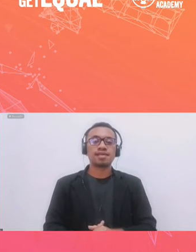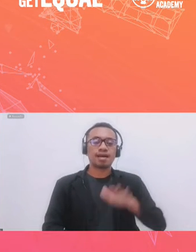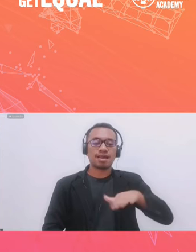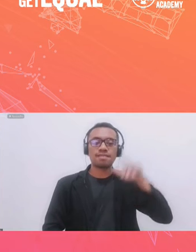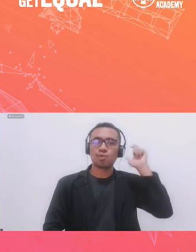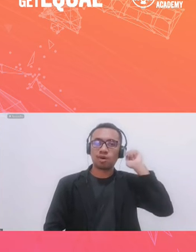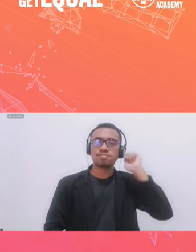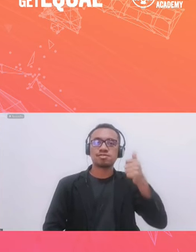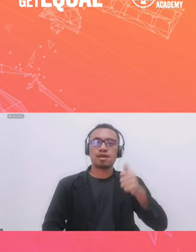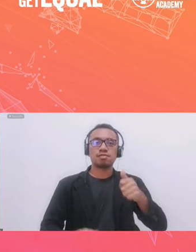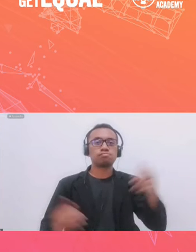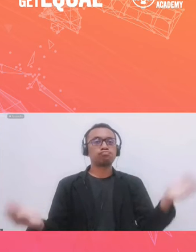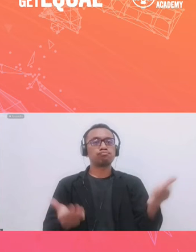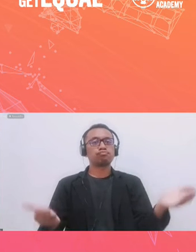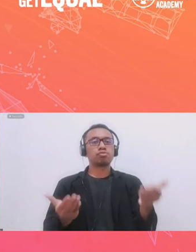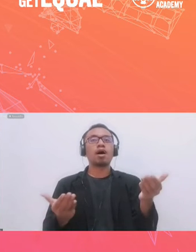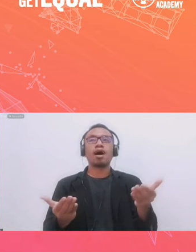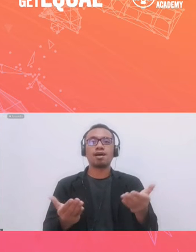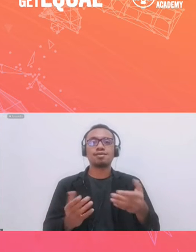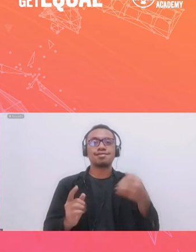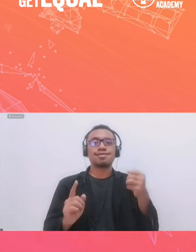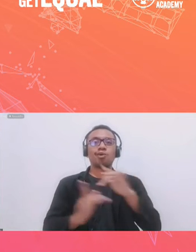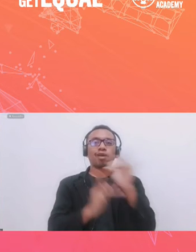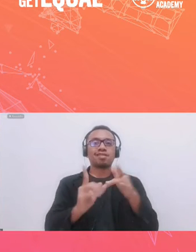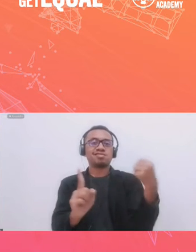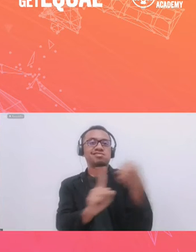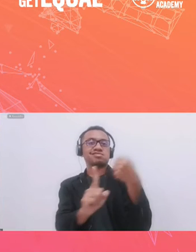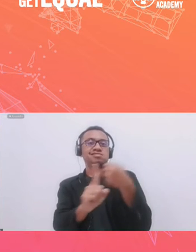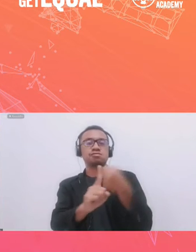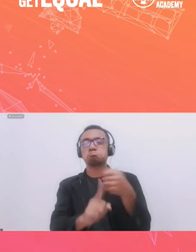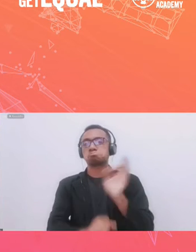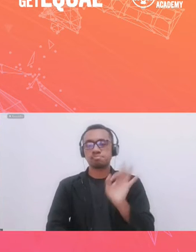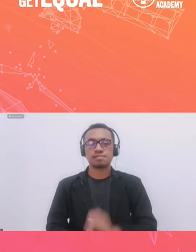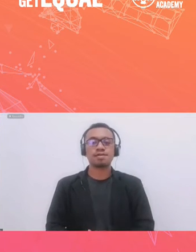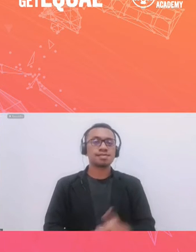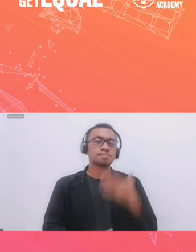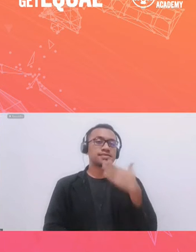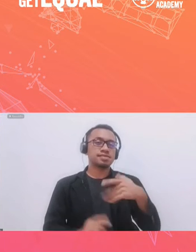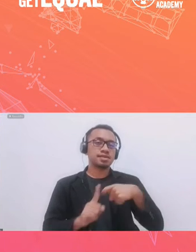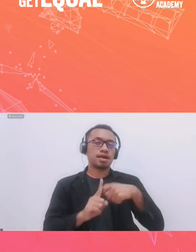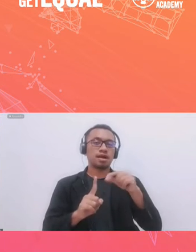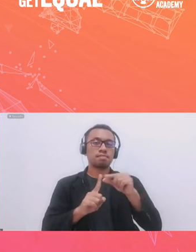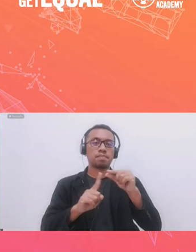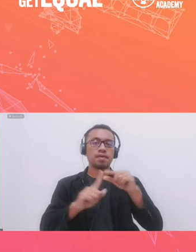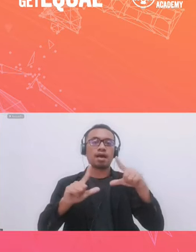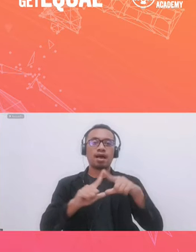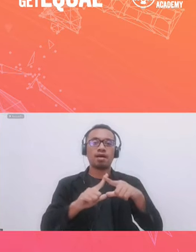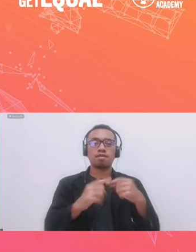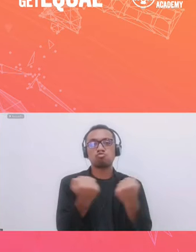kekerasan online. Terima kasih juga untuk KPPA yang selalu mendukung kegiatan dan program-program